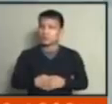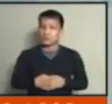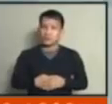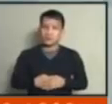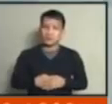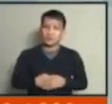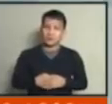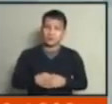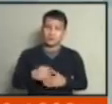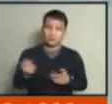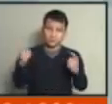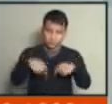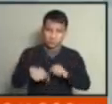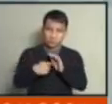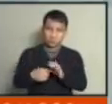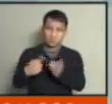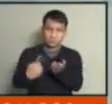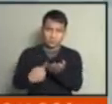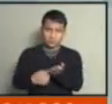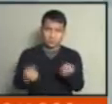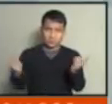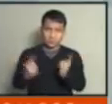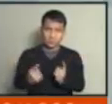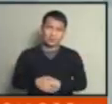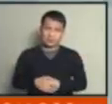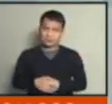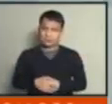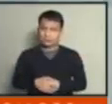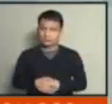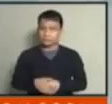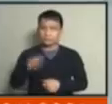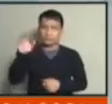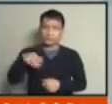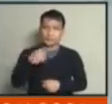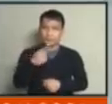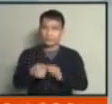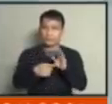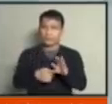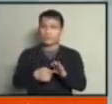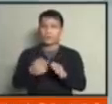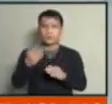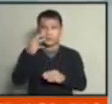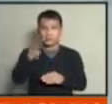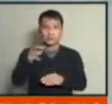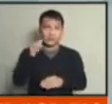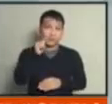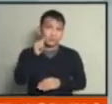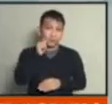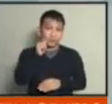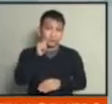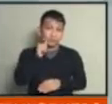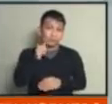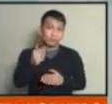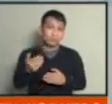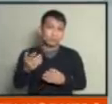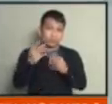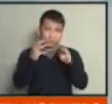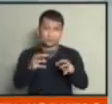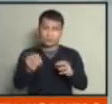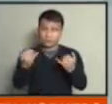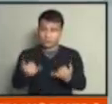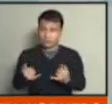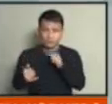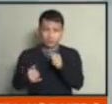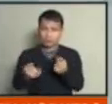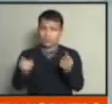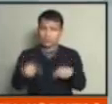mag-react at pupunta rito at pag-usapin kayo. Sige, sir. Pag-usapin siya. Arlene, kung nanonood ka man ngayon, ayokong dumating sa